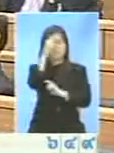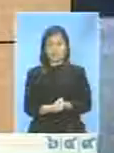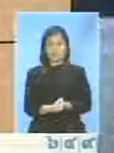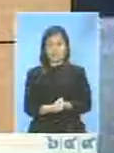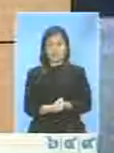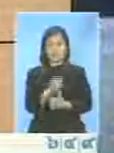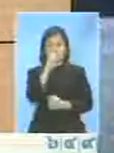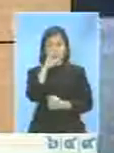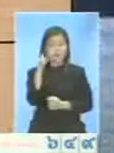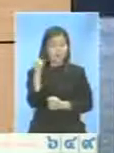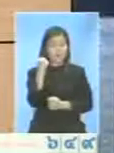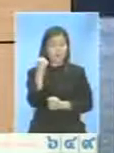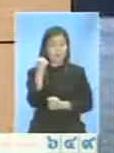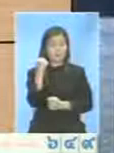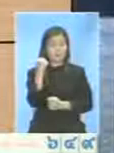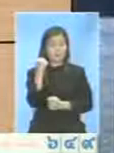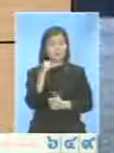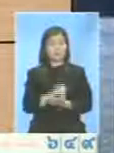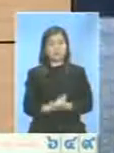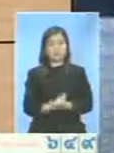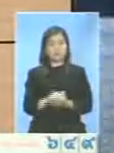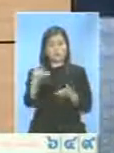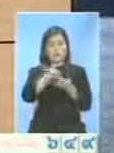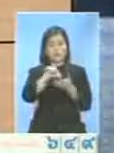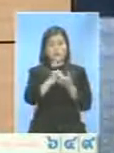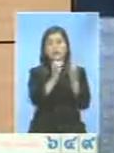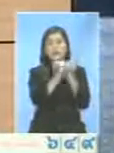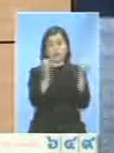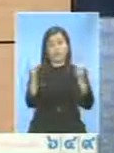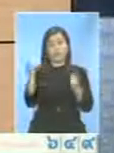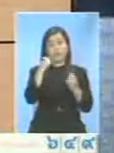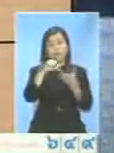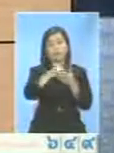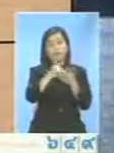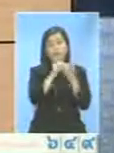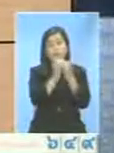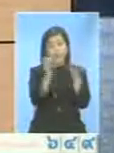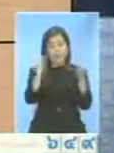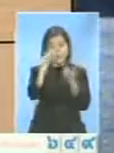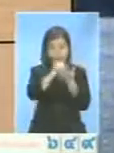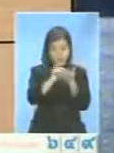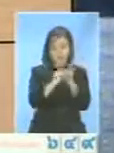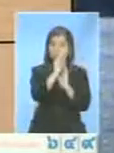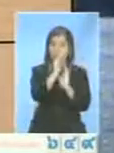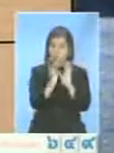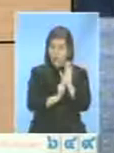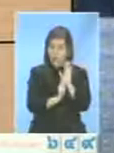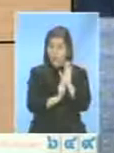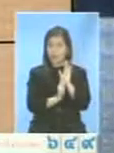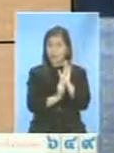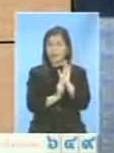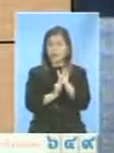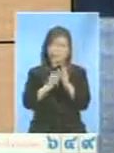1มาตราที่2ว่าด้วยการบังคับใช้ร่างแก้ไขรัฐธรรมนูญภายหลังจากที่ลงประกาศในราชกิจจานุเบกษานะ